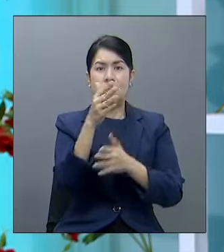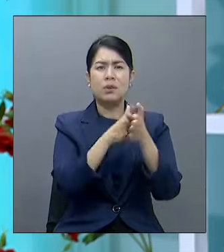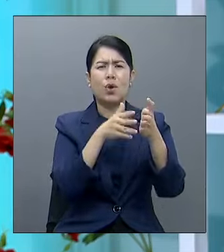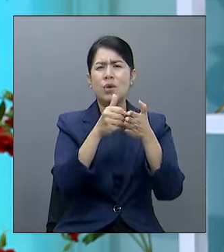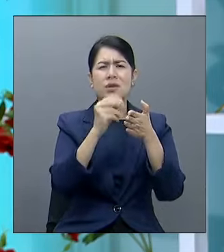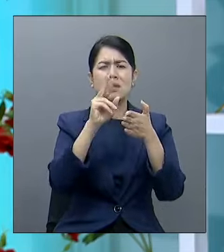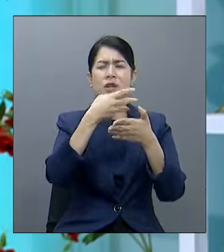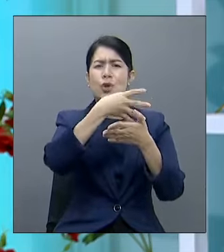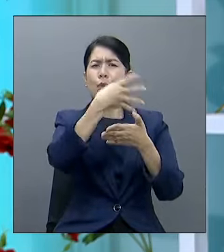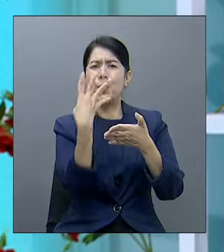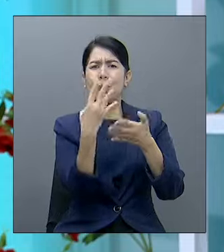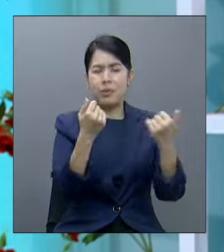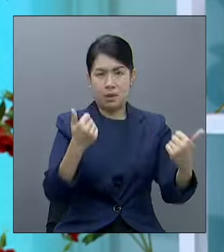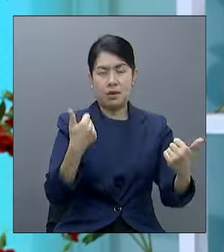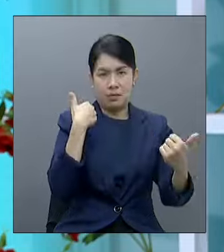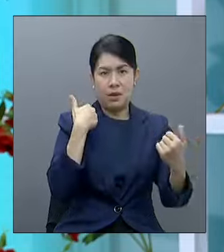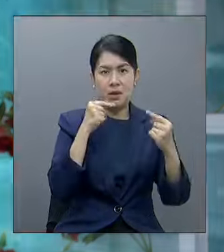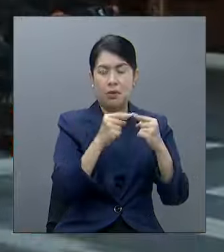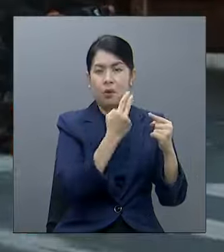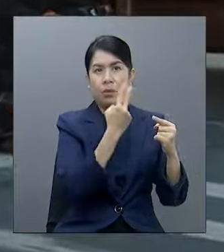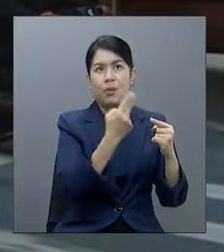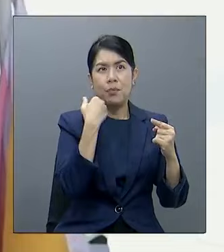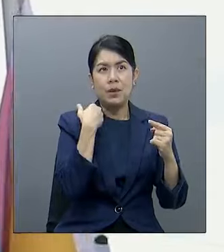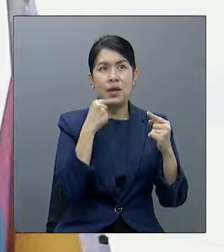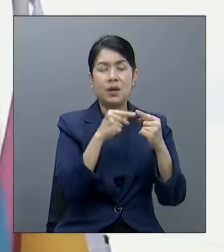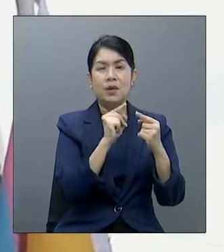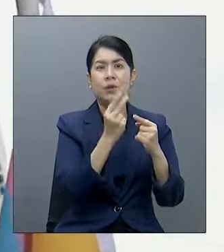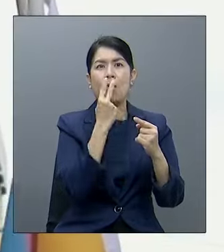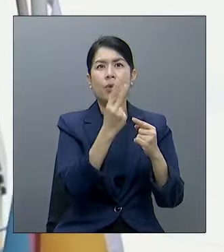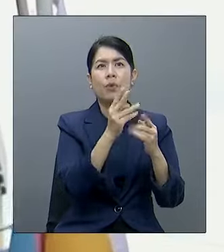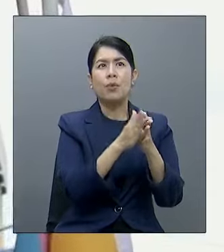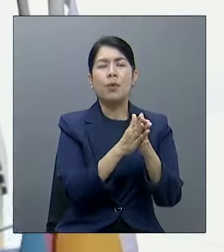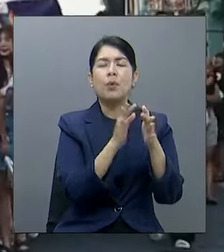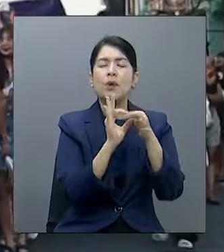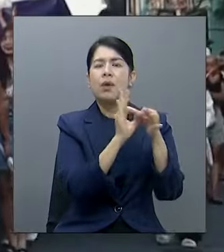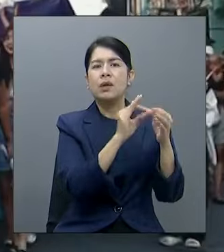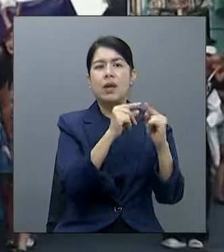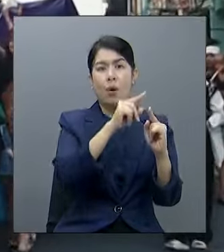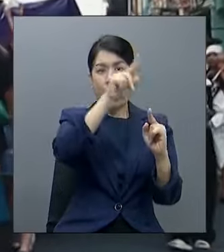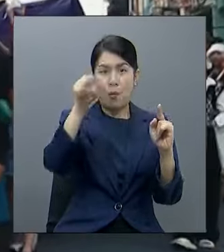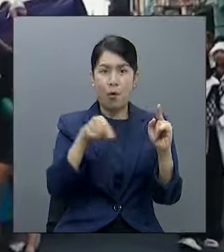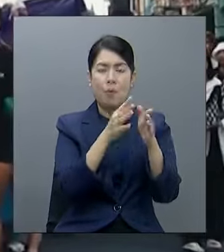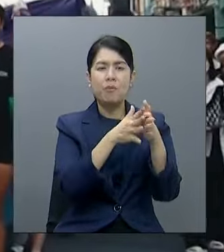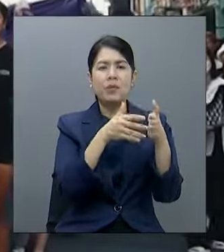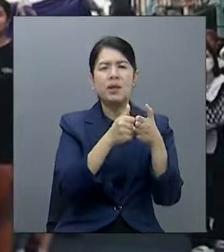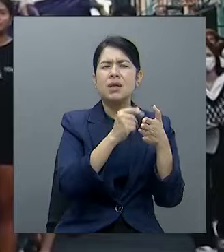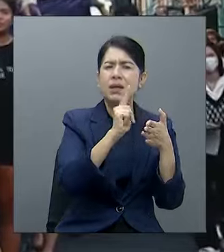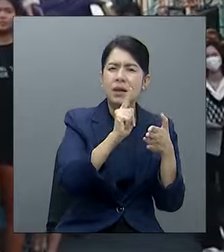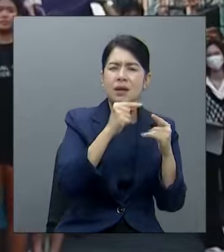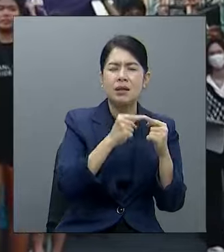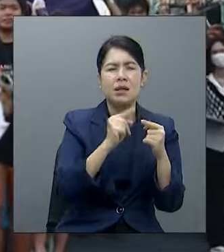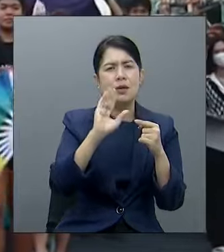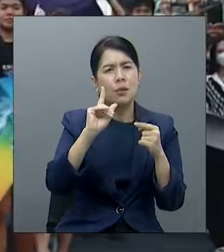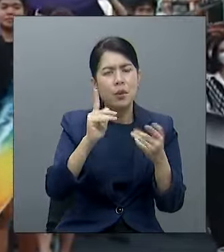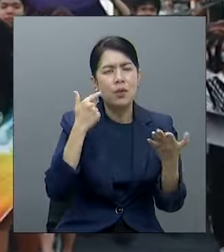มันมีสัญลักษณ์มากกว่านั้นเรามีวงกลมสีเหลืองที่พูดถึงอินเตอร์เซ ็ กเรามีสีฟ้าสีชมพูที่พูดถึ